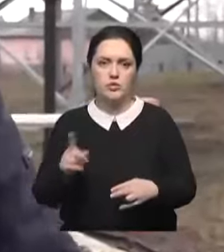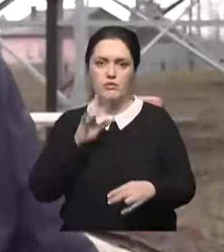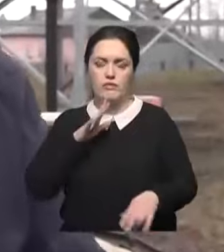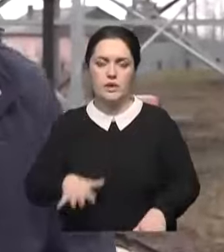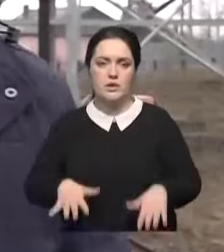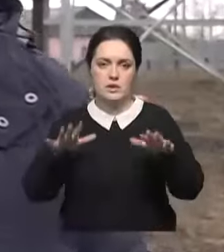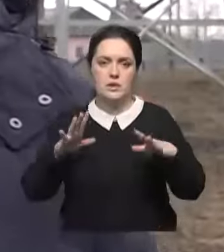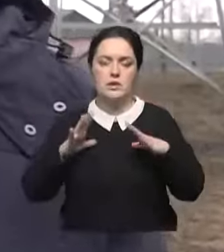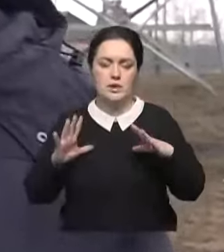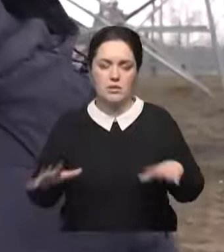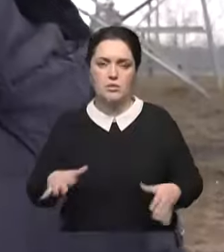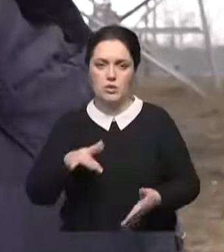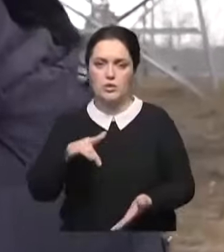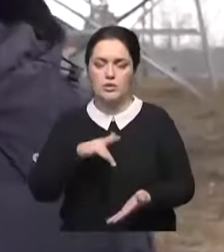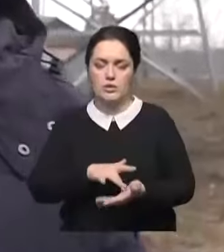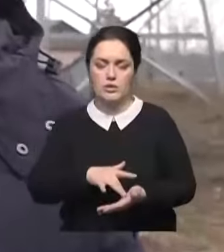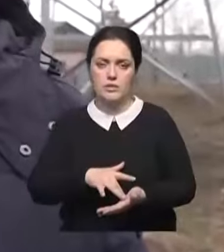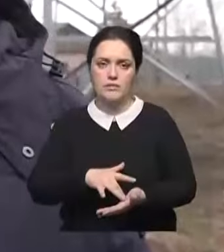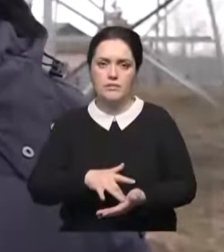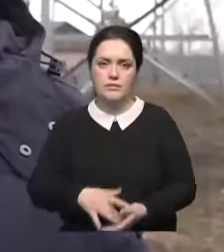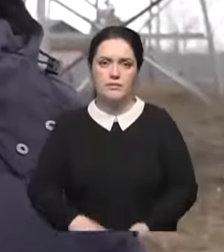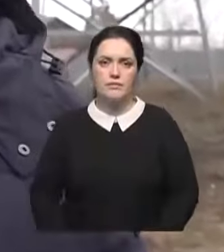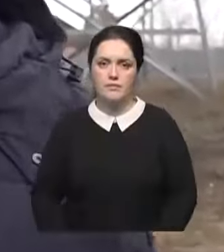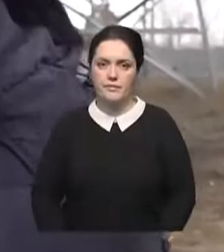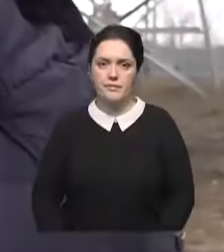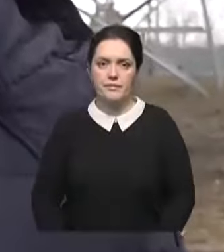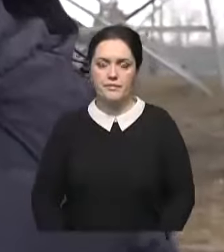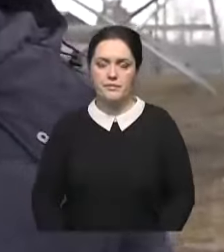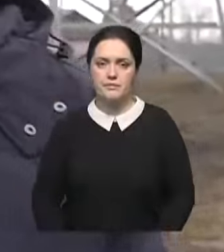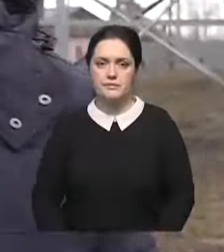затопления города и наших стратегических объектов.